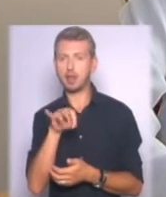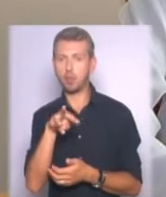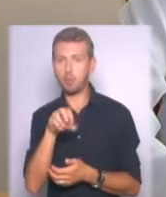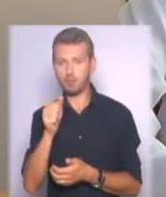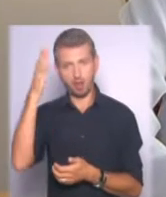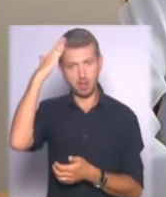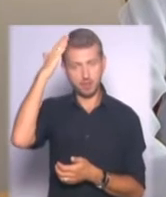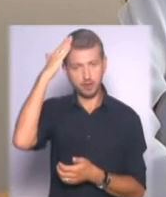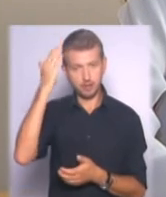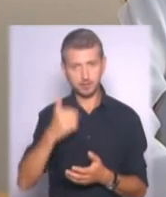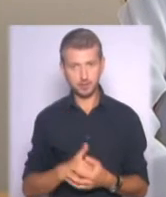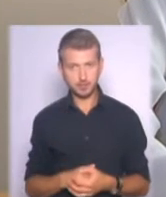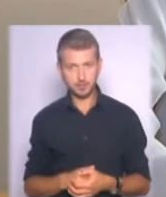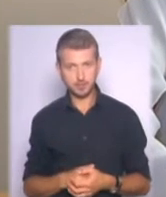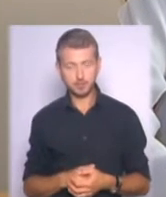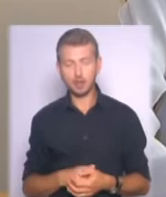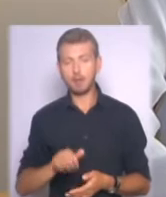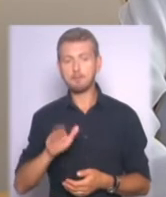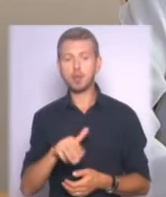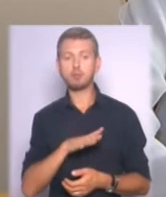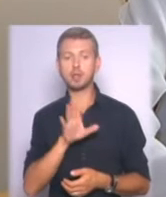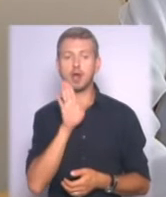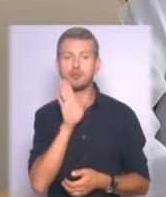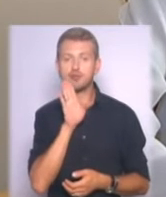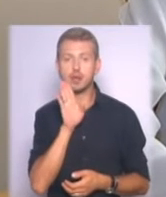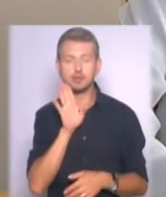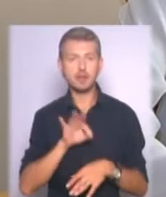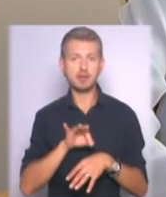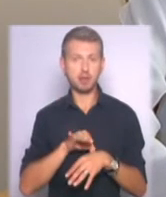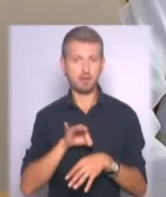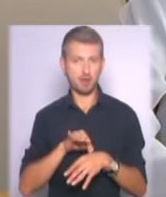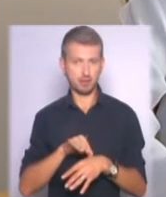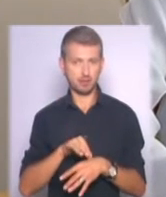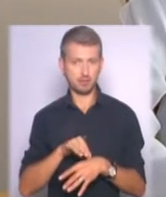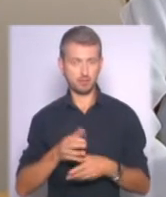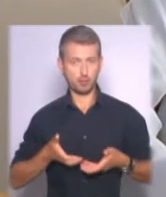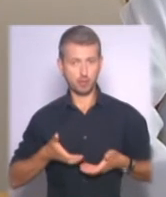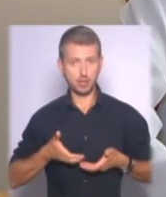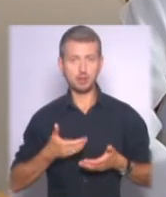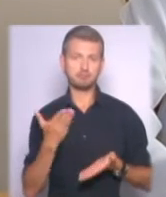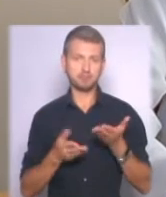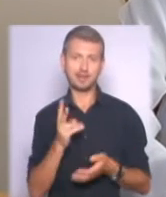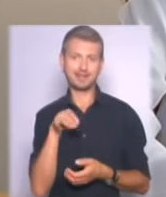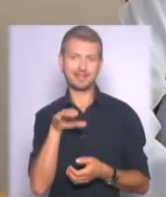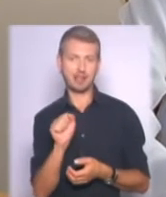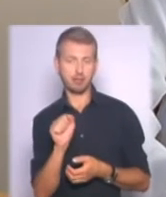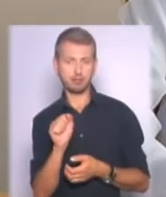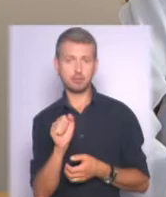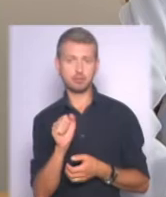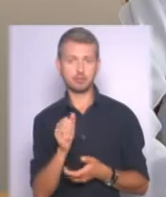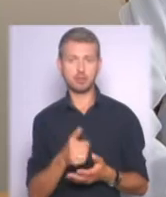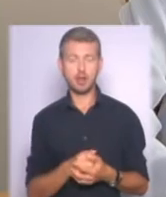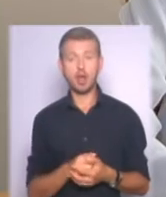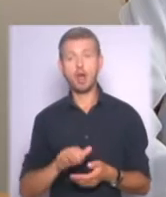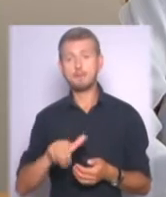частини голови. Потом была женщина с заболеванием молочной железы, скорее всего, киста. Ну, скорее всего, это будет доброкачественное.